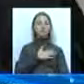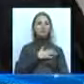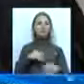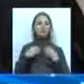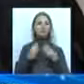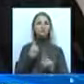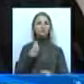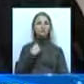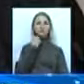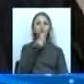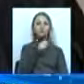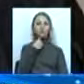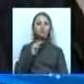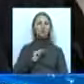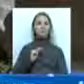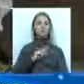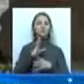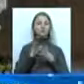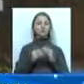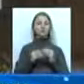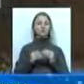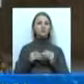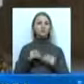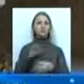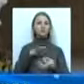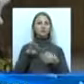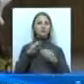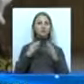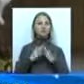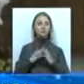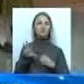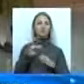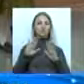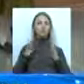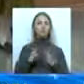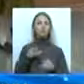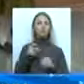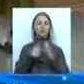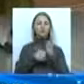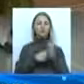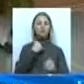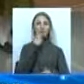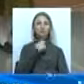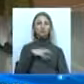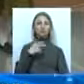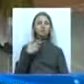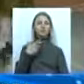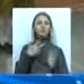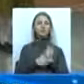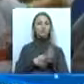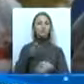бастағанына бір жыл болған. Осы уақыт аралығында балалар үйі мен жетімдер санының біршама азайғанын көңіл қуантарлық көрсеткіштер